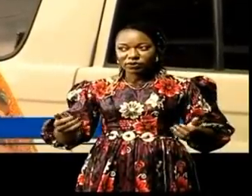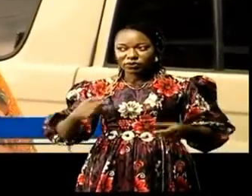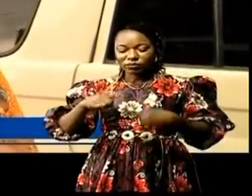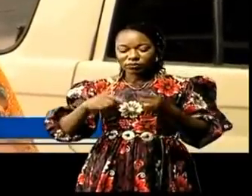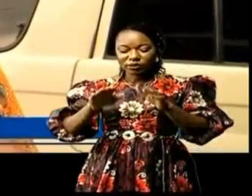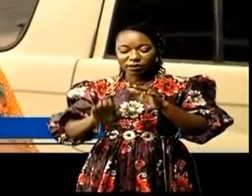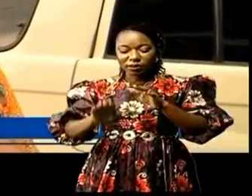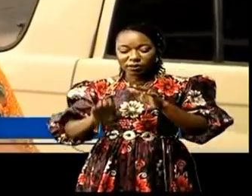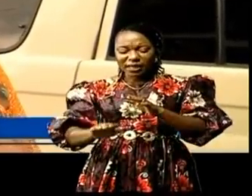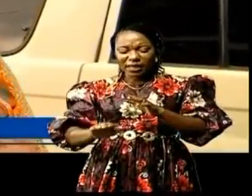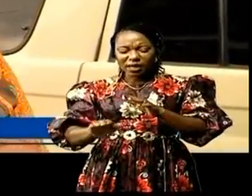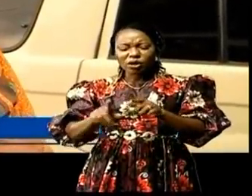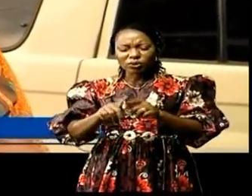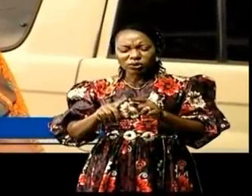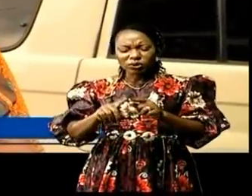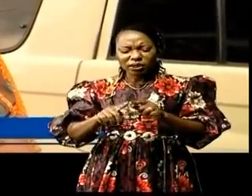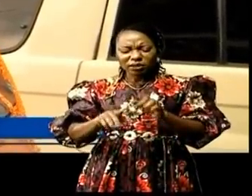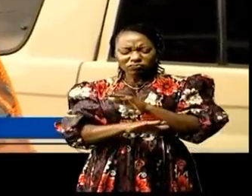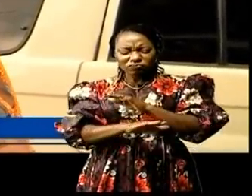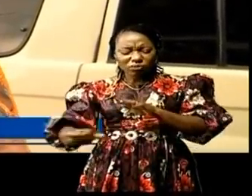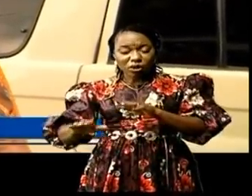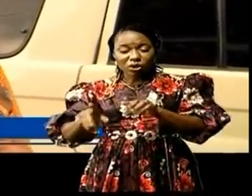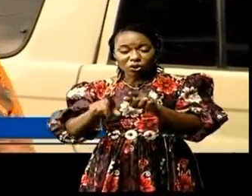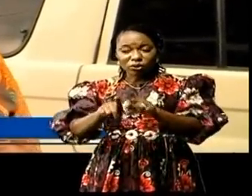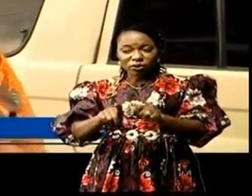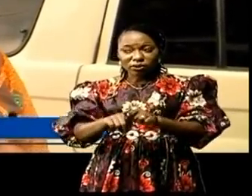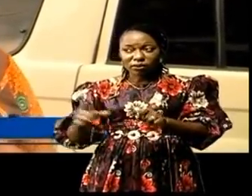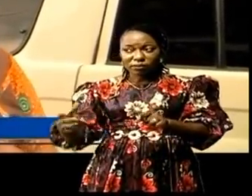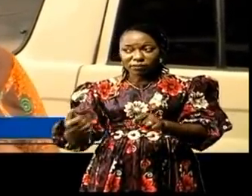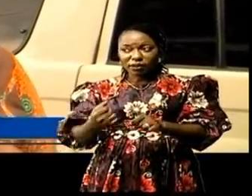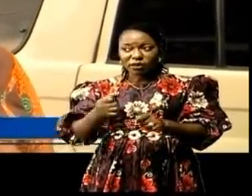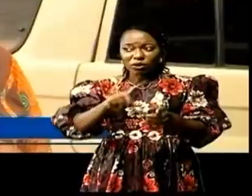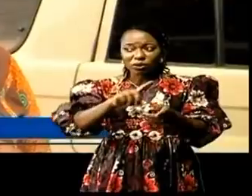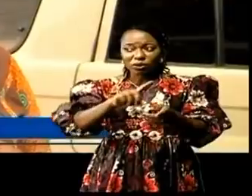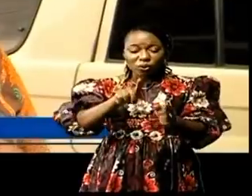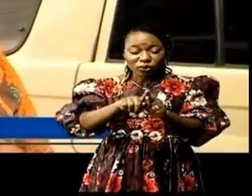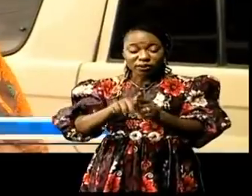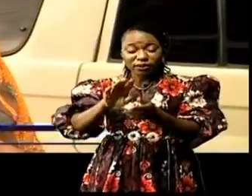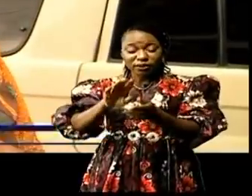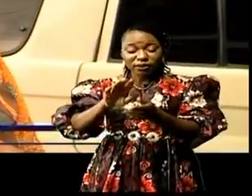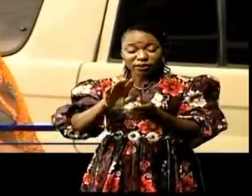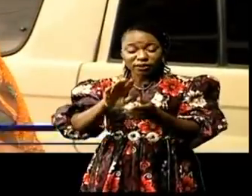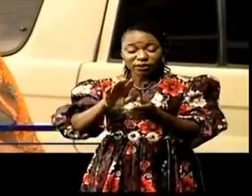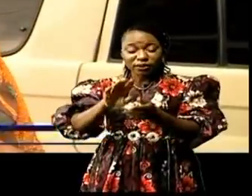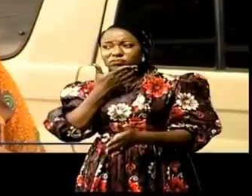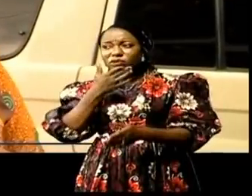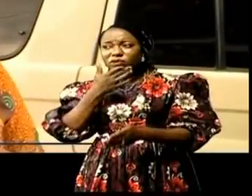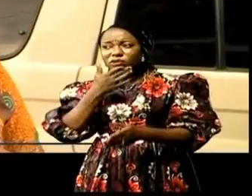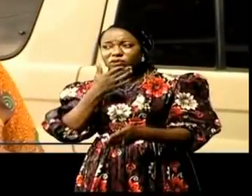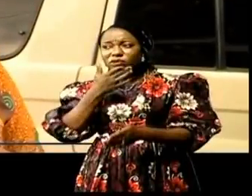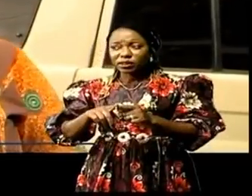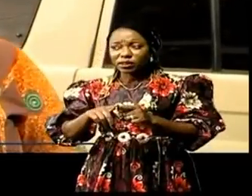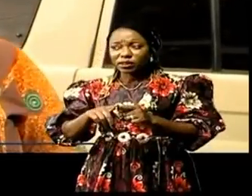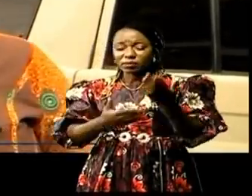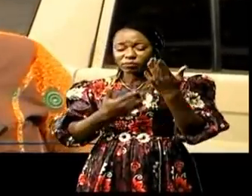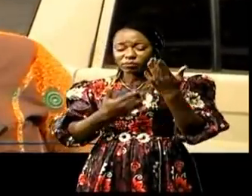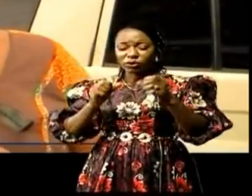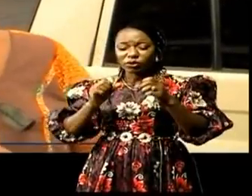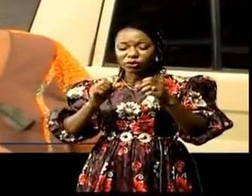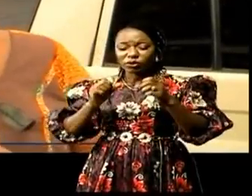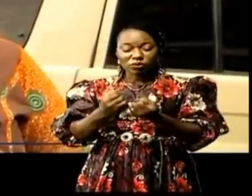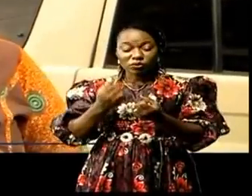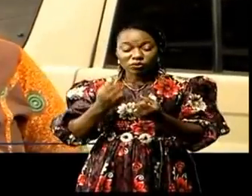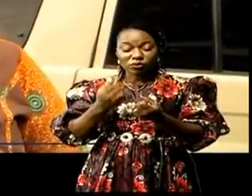jusqu'à l'adulte, c'est quelque chose. Imaginez-vous, on les prend tout petits jusqu'à devenir des hommes alors utiles à la société. Nous avons vu des